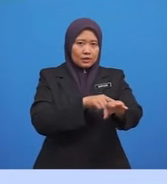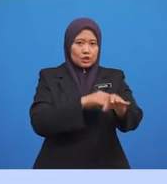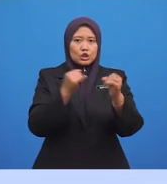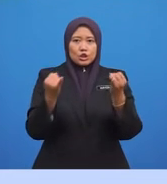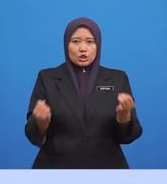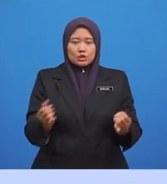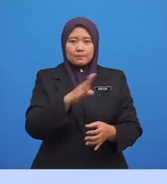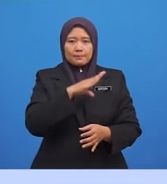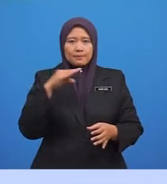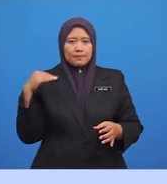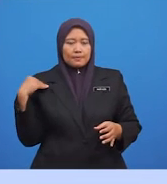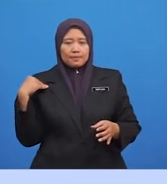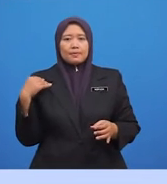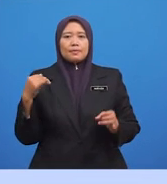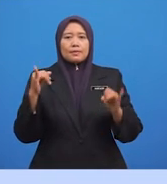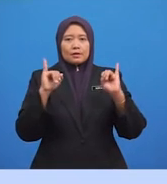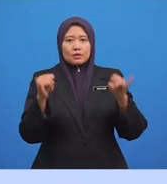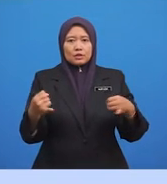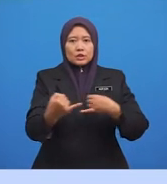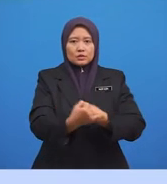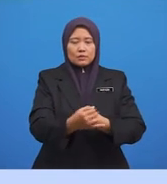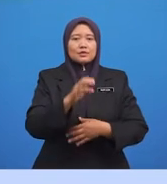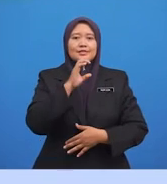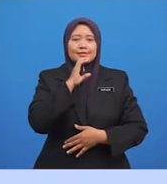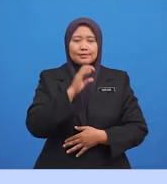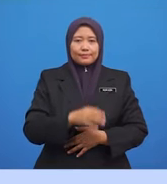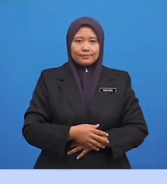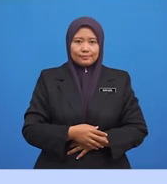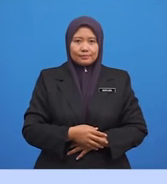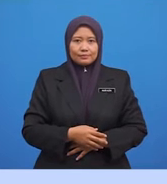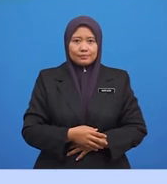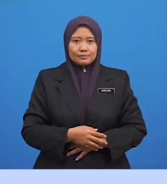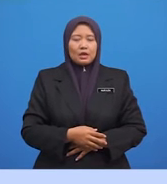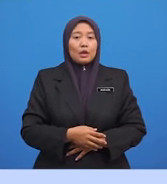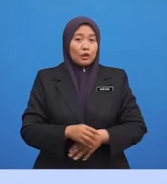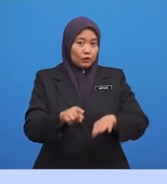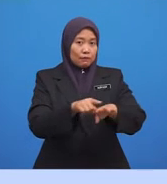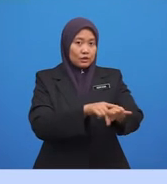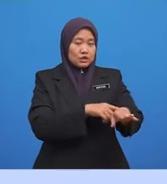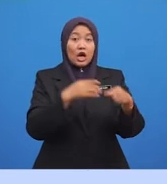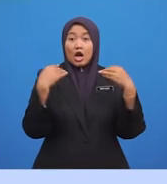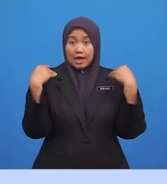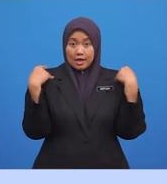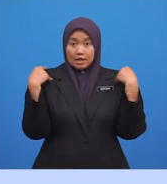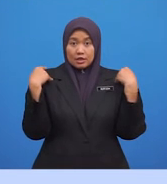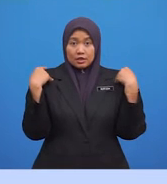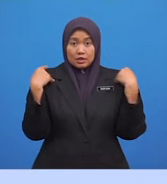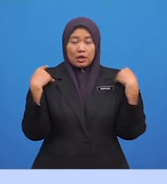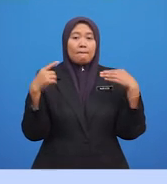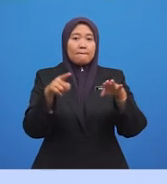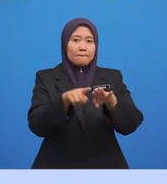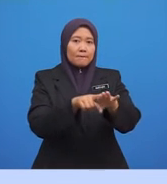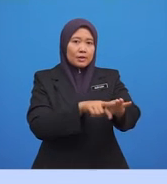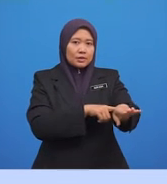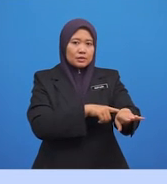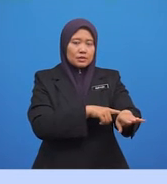dan isi padu. Mari sebut bersama untuk ukuran panjang. Kita ada